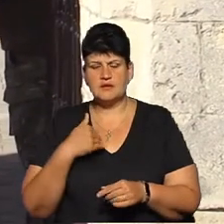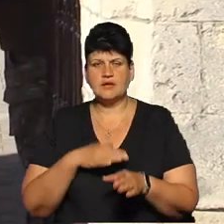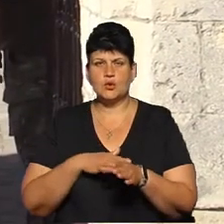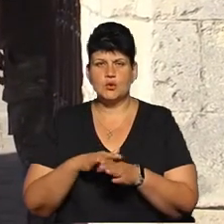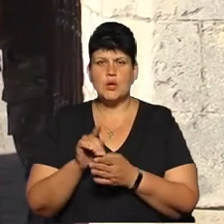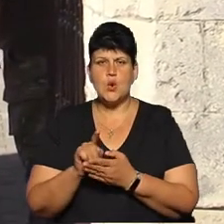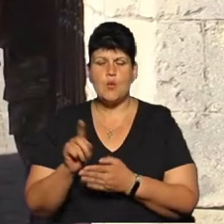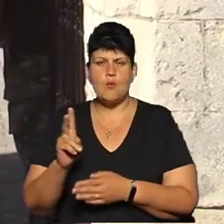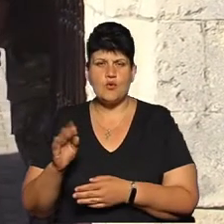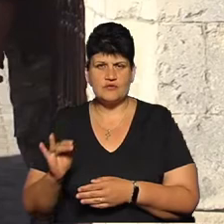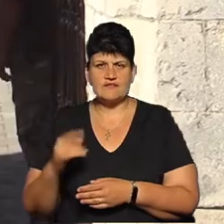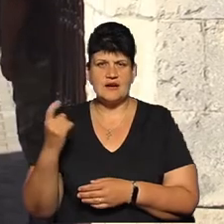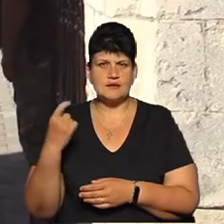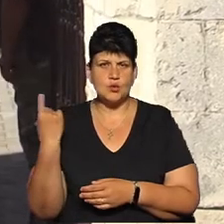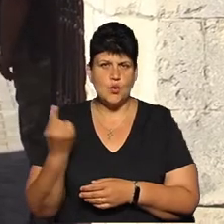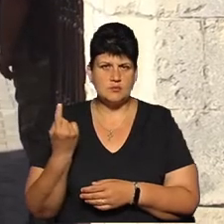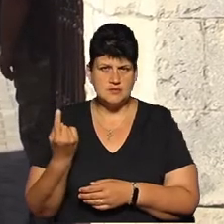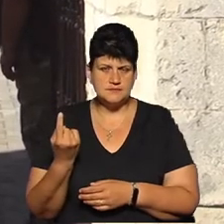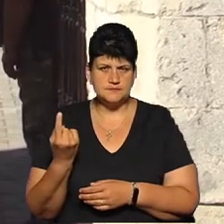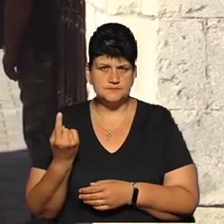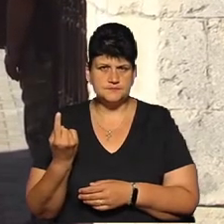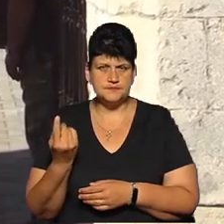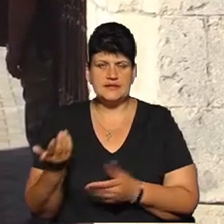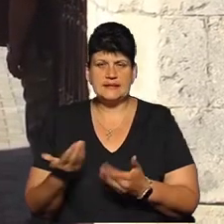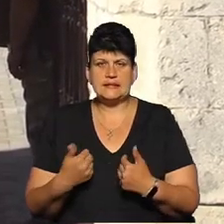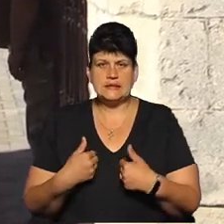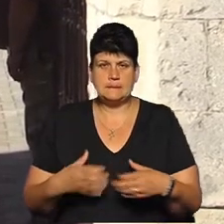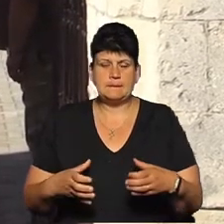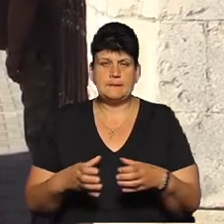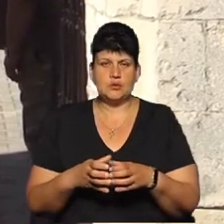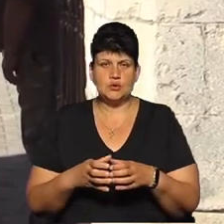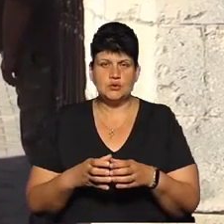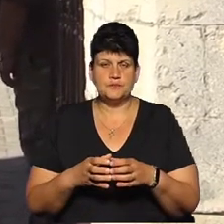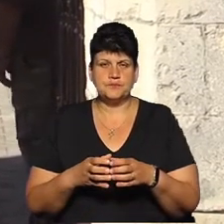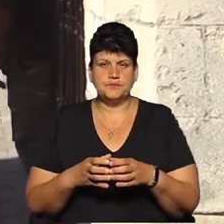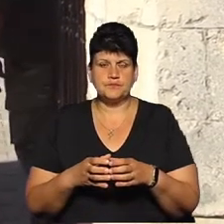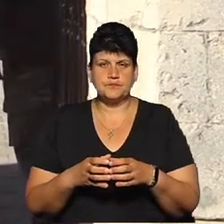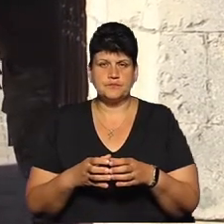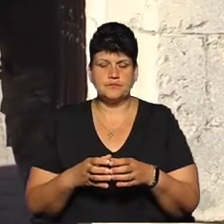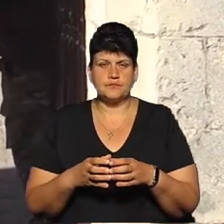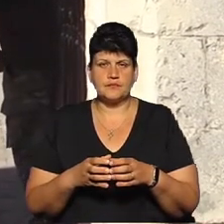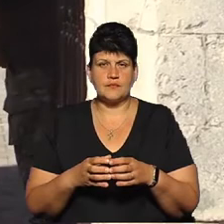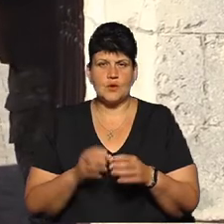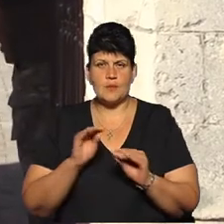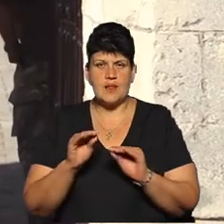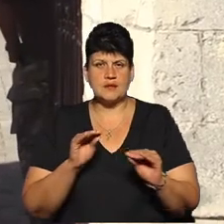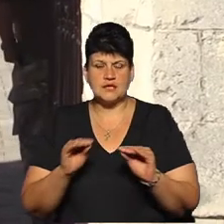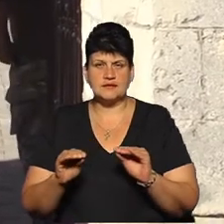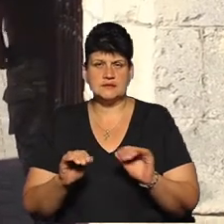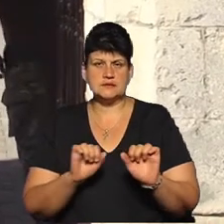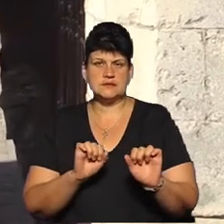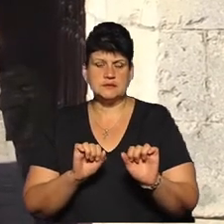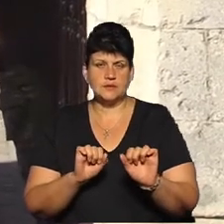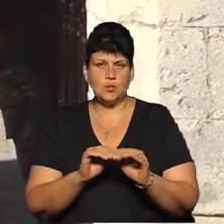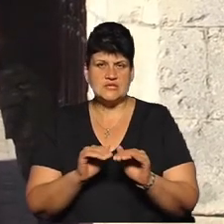на Харківщині, де наші підрозділи обладнували вогневі позиції, де і